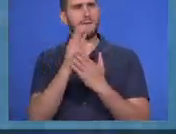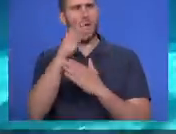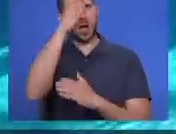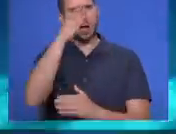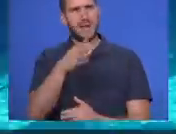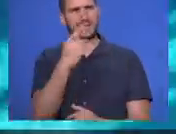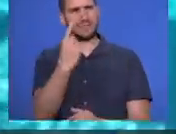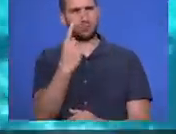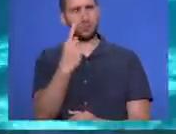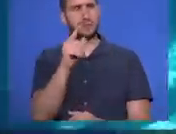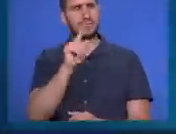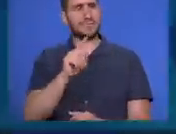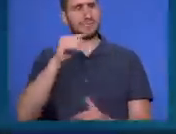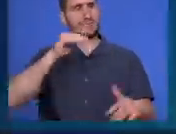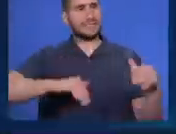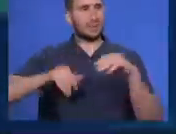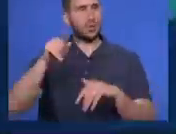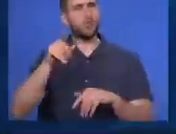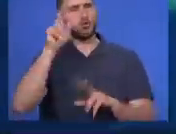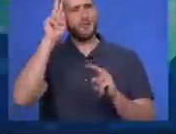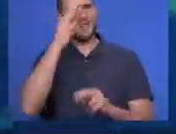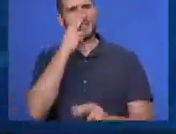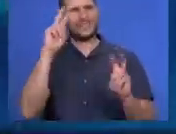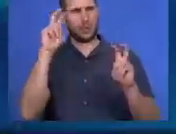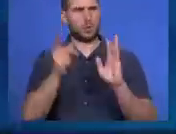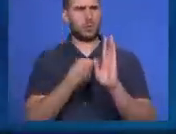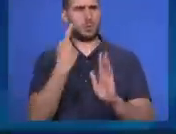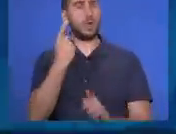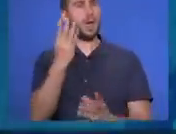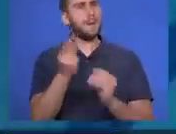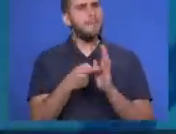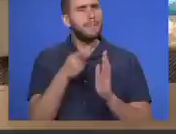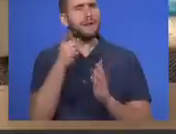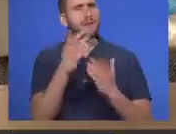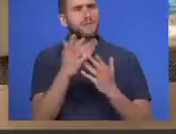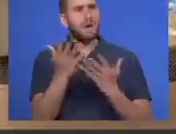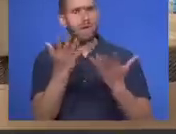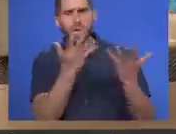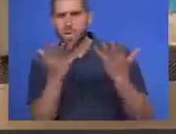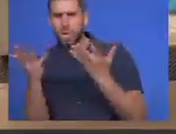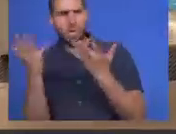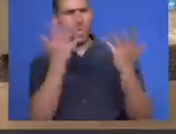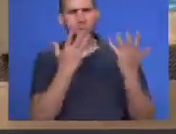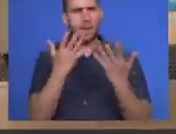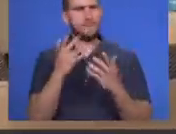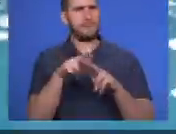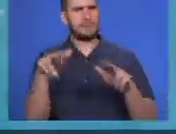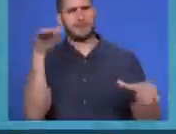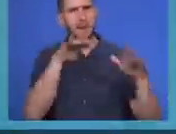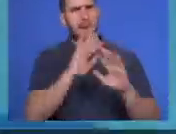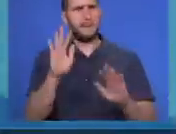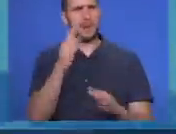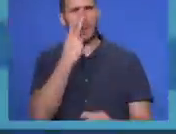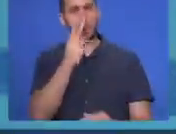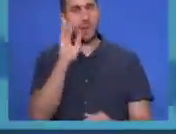המרכזי. זיו ששוחה פה הוא שפן הניסיונות. הרבה פעמים אתה מאבד אוריינטציה במצב שאתה שוחה בלי לראות,